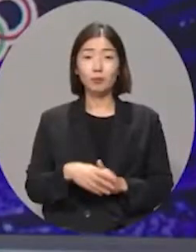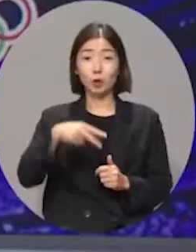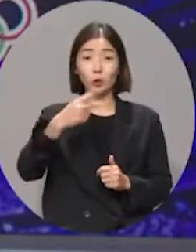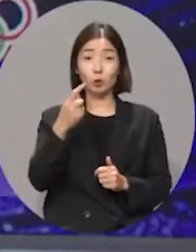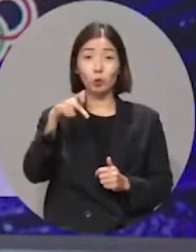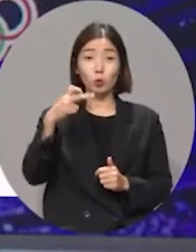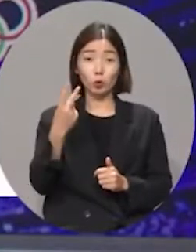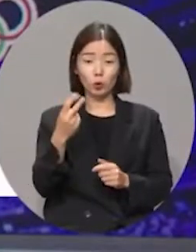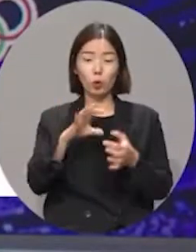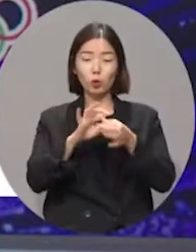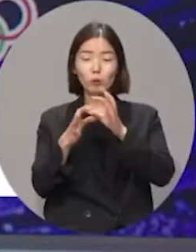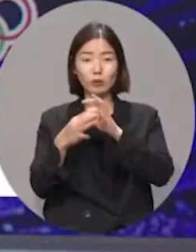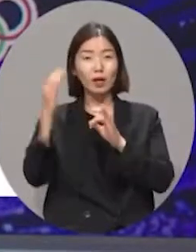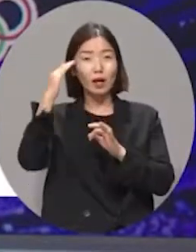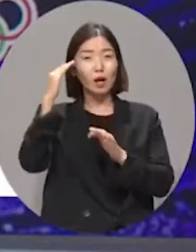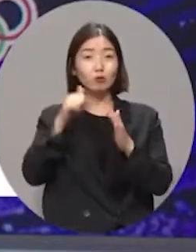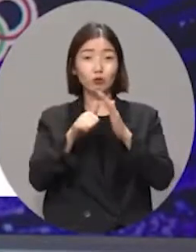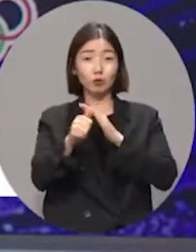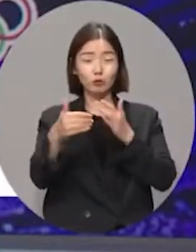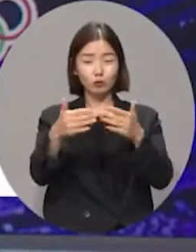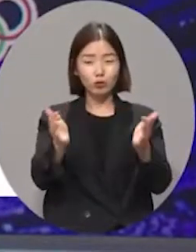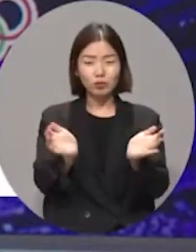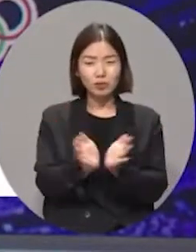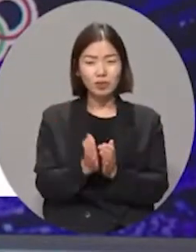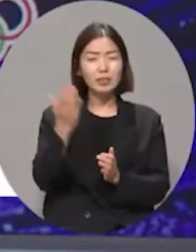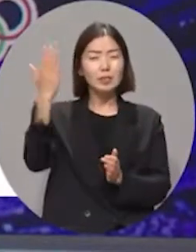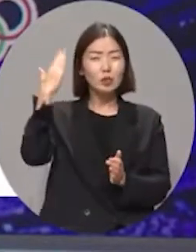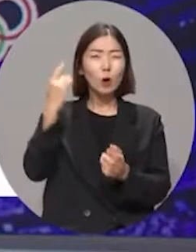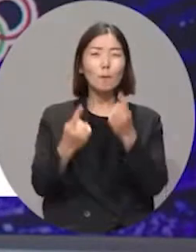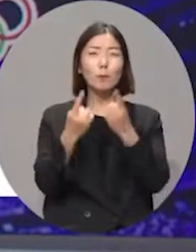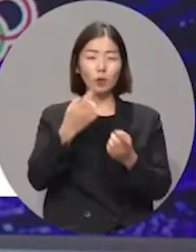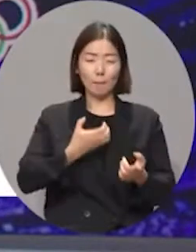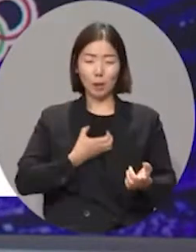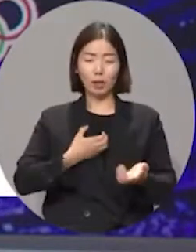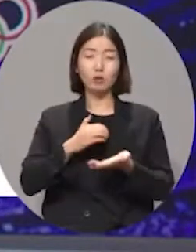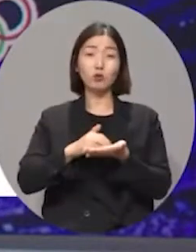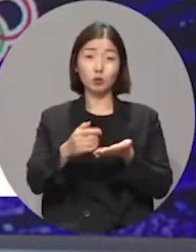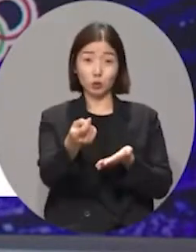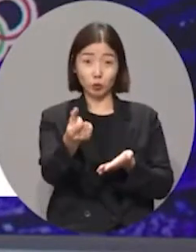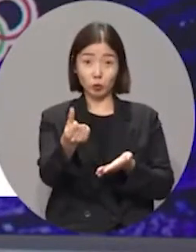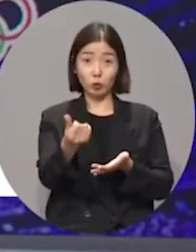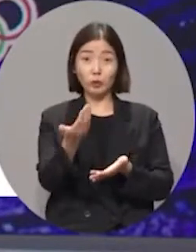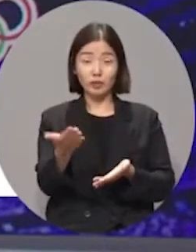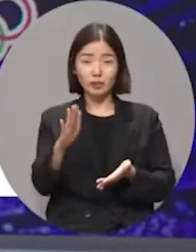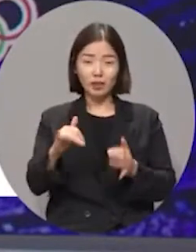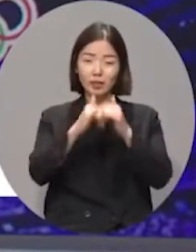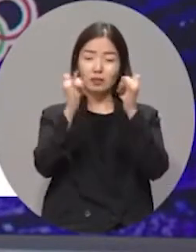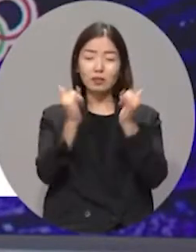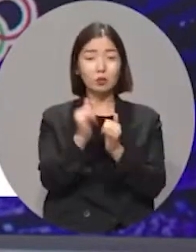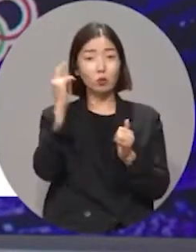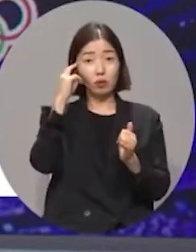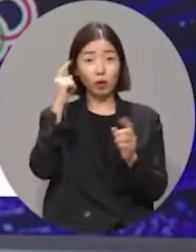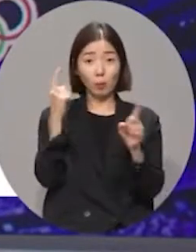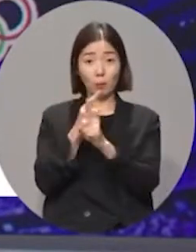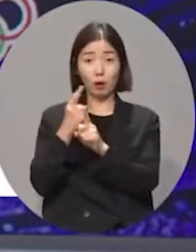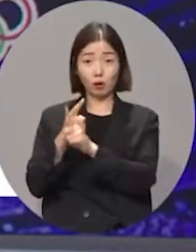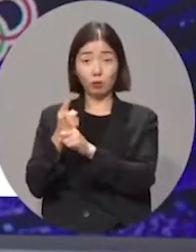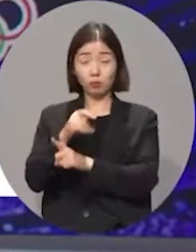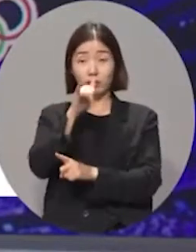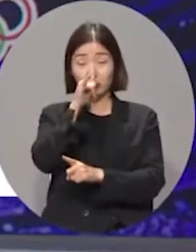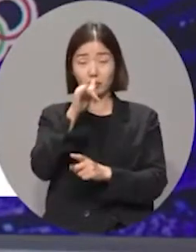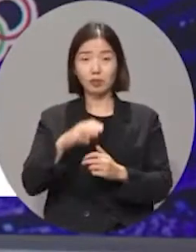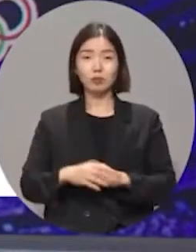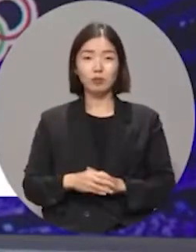이번 도쿄올림픽에서 우리나라 선수단은 예전보다 적은 메달을 획득했습니다. 그런데 사회적인 인식이 바뀌긴 했나